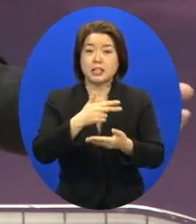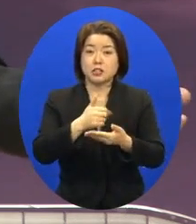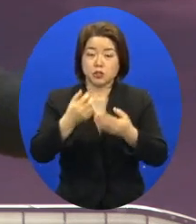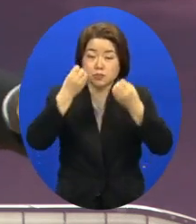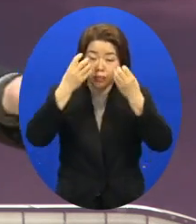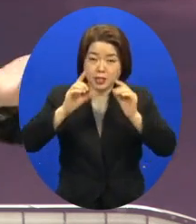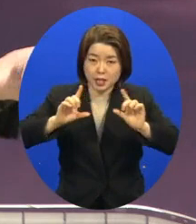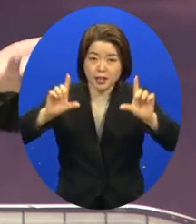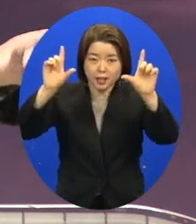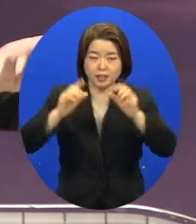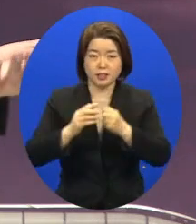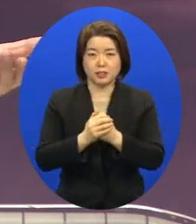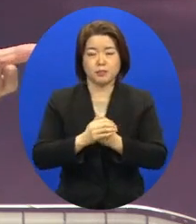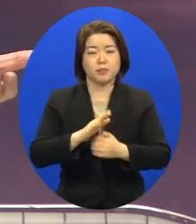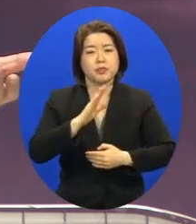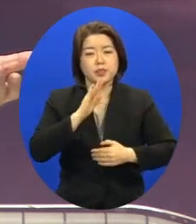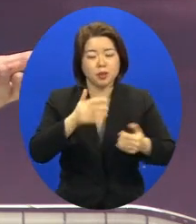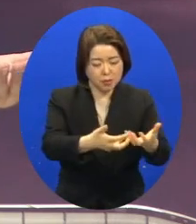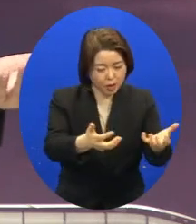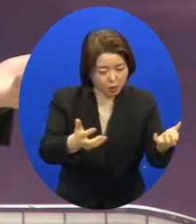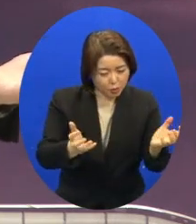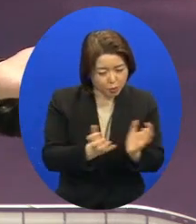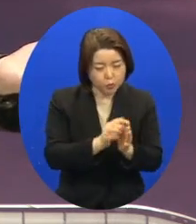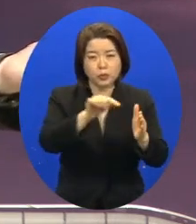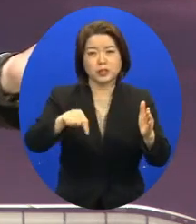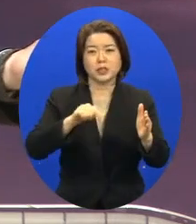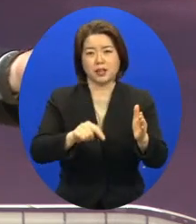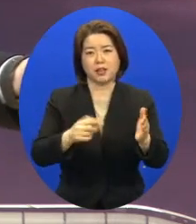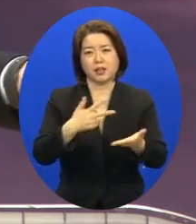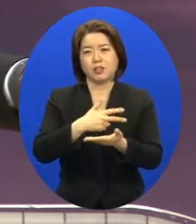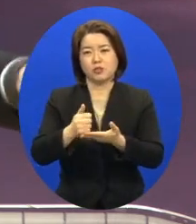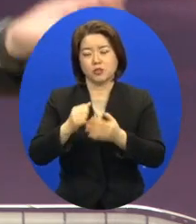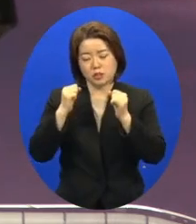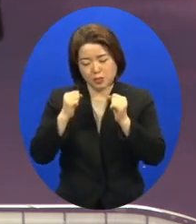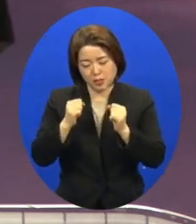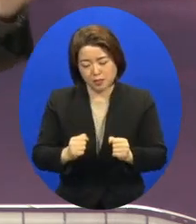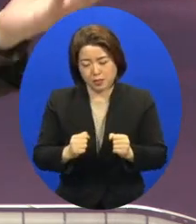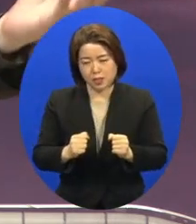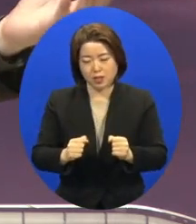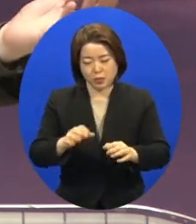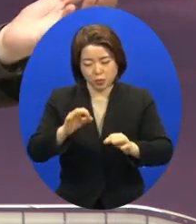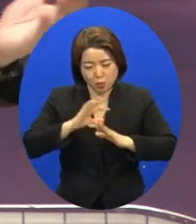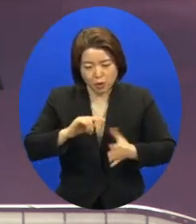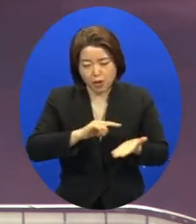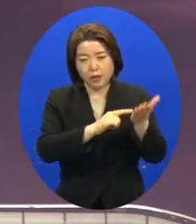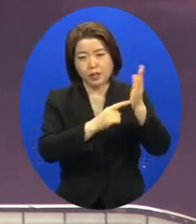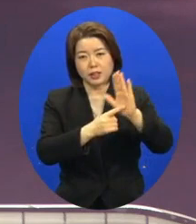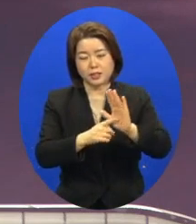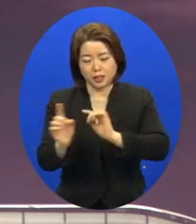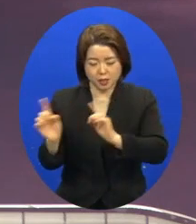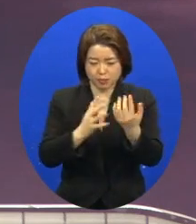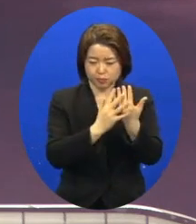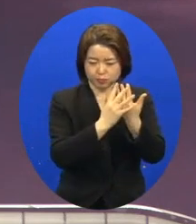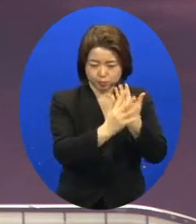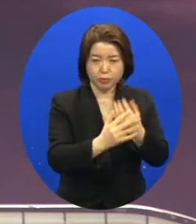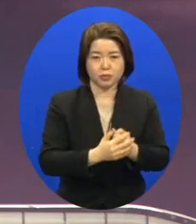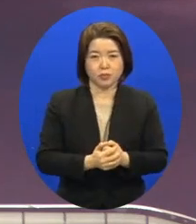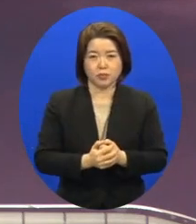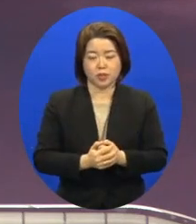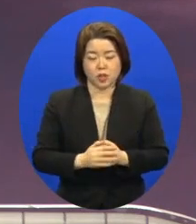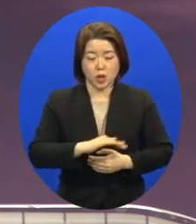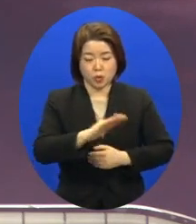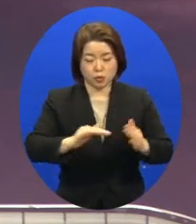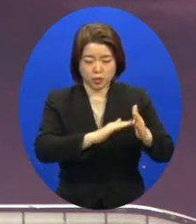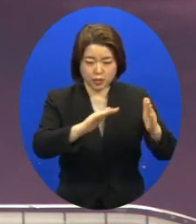새해에는 정말 공동체 안에 주님의 임재가 놀랍게 나타나는 그 부흥을 주소서. 우리 가정을 다시